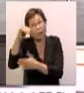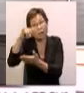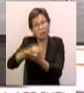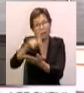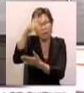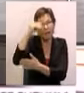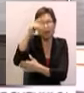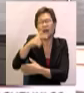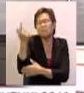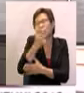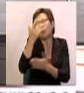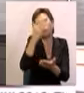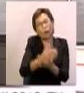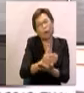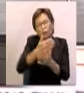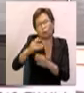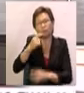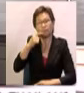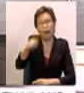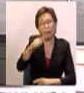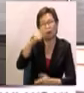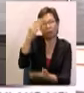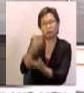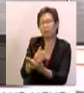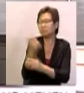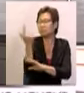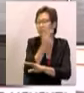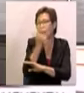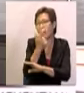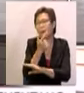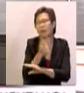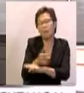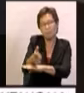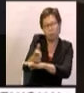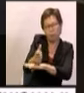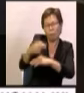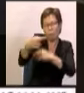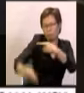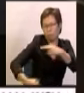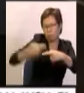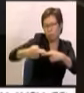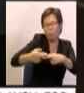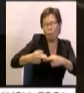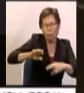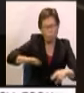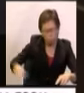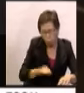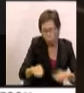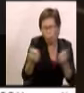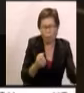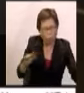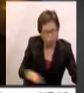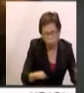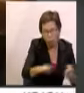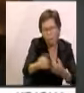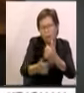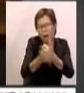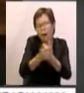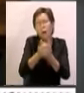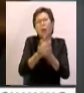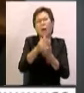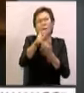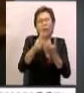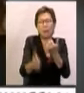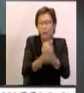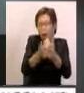berkenaan enggan berhenti walaupun telah diarah berbuat demikian beberapa kali. Suspek juga memandu secara melulu hingga membahayakan pengguna jalan